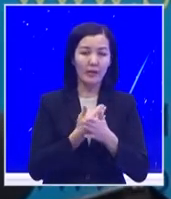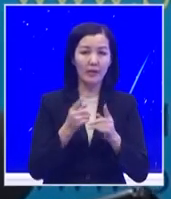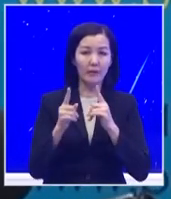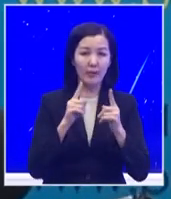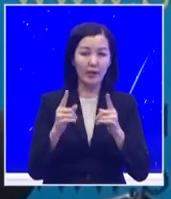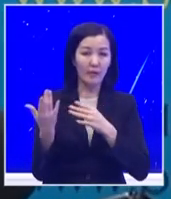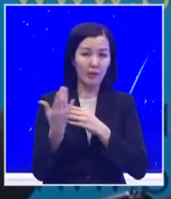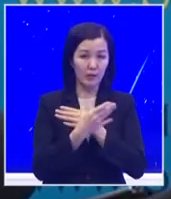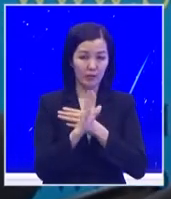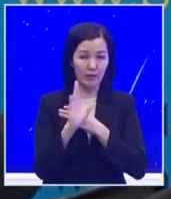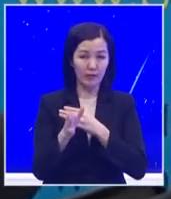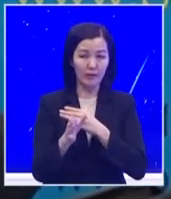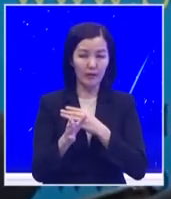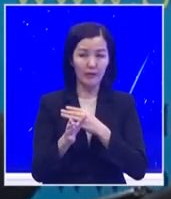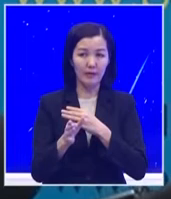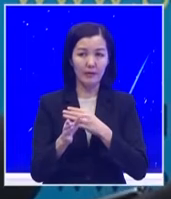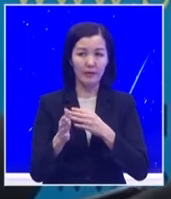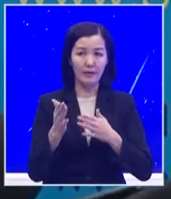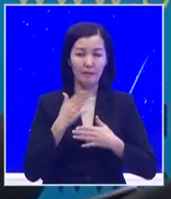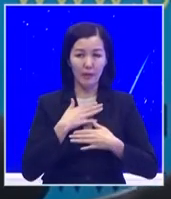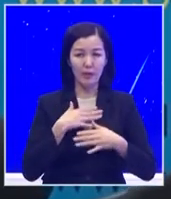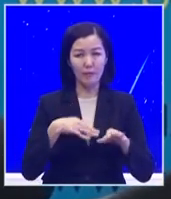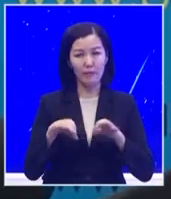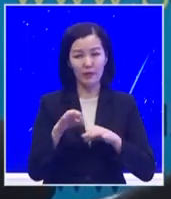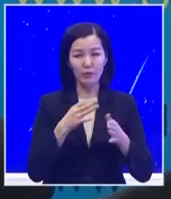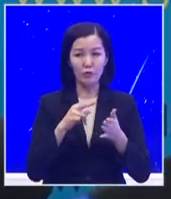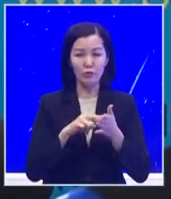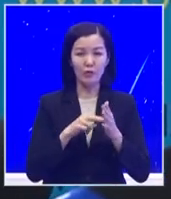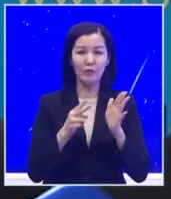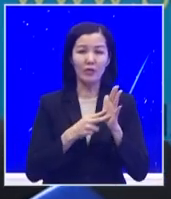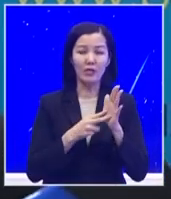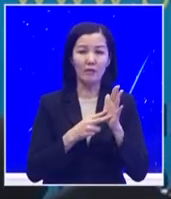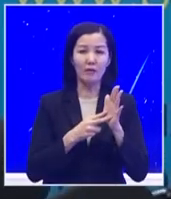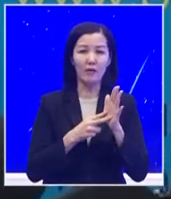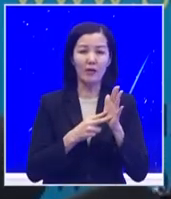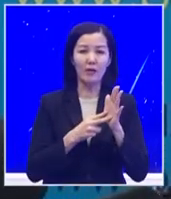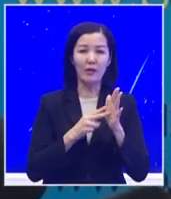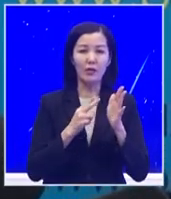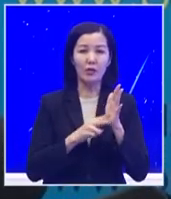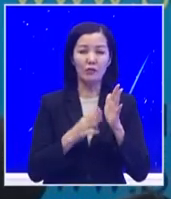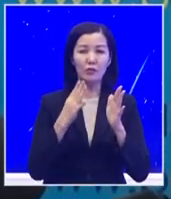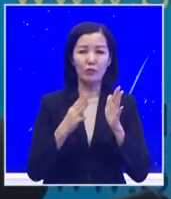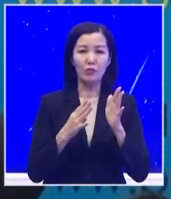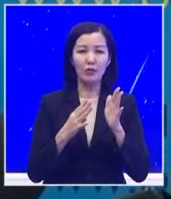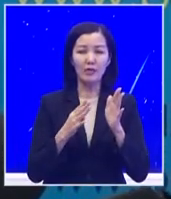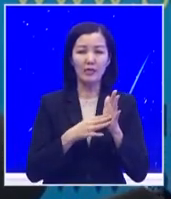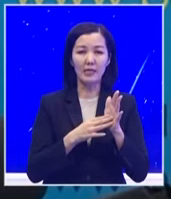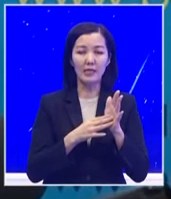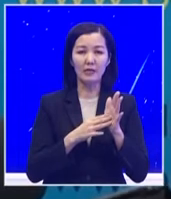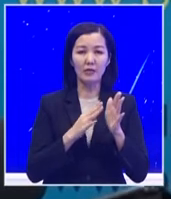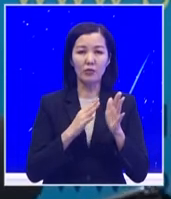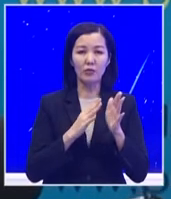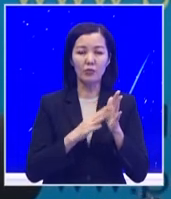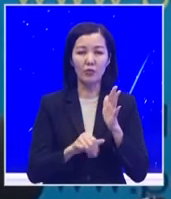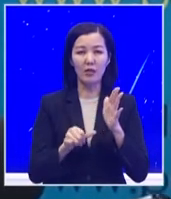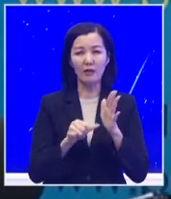Ол кезде біз мысалы, мен жобалап айтайын, егер 7 балаға және 74 дедік пе, 8 балаға 85, 9 балаға